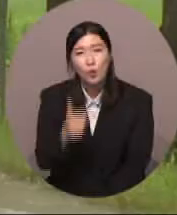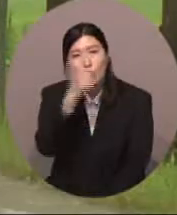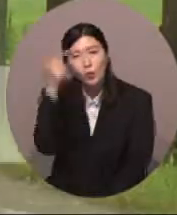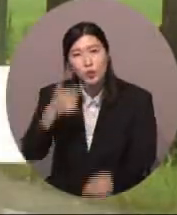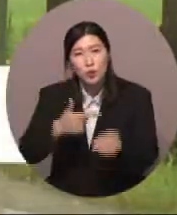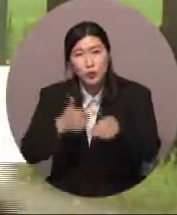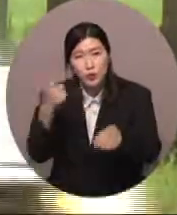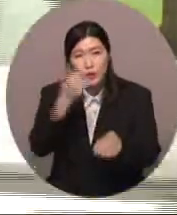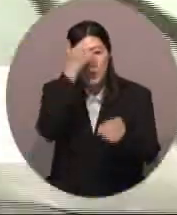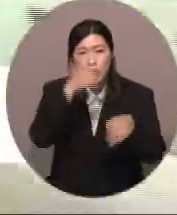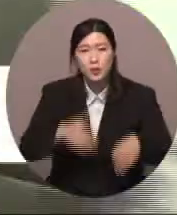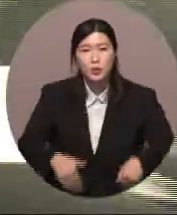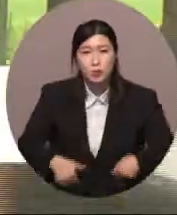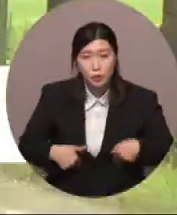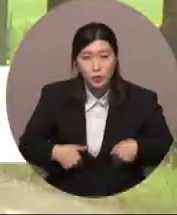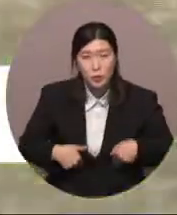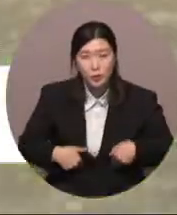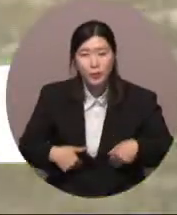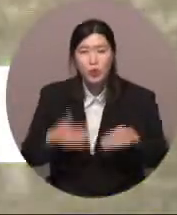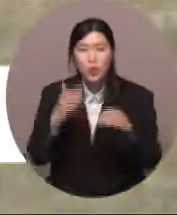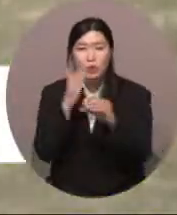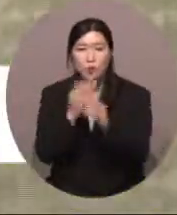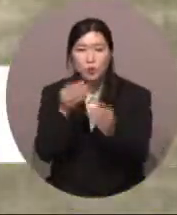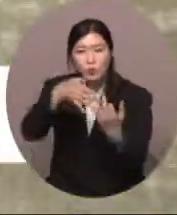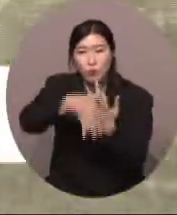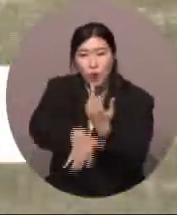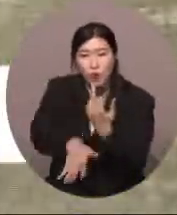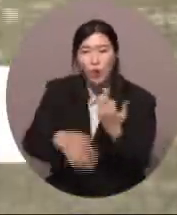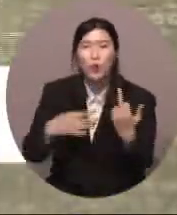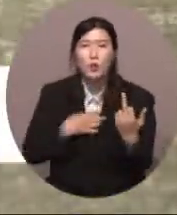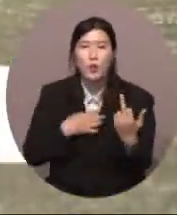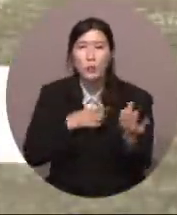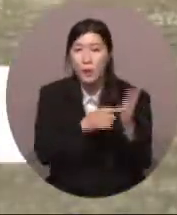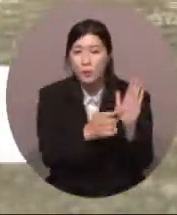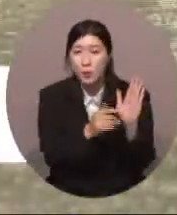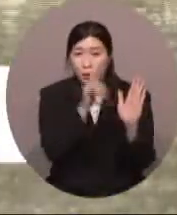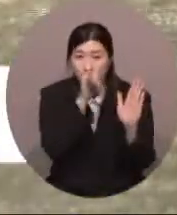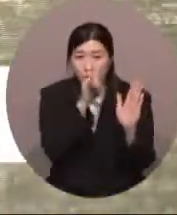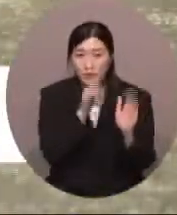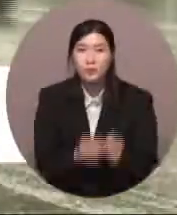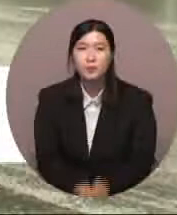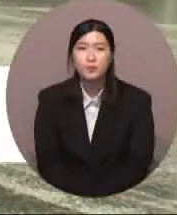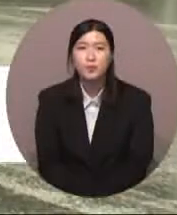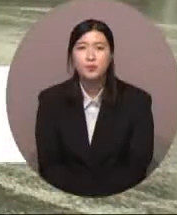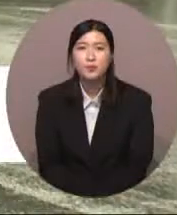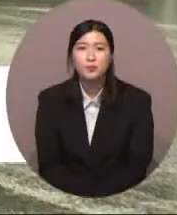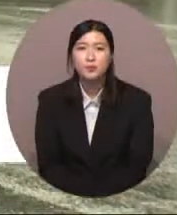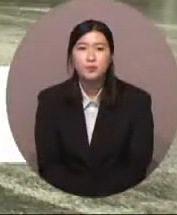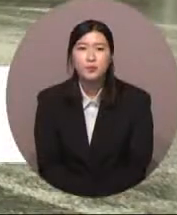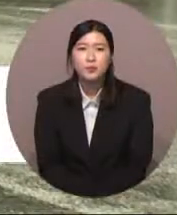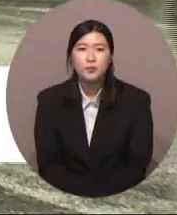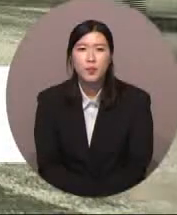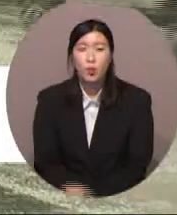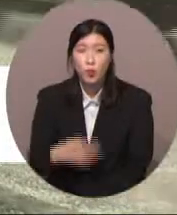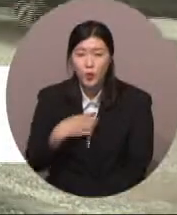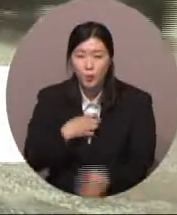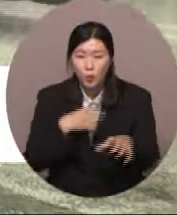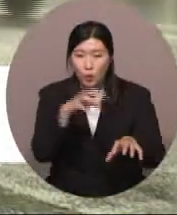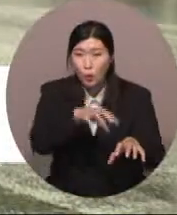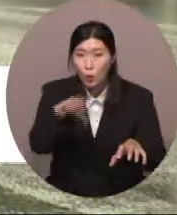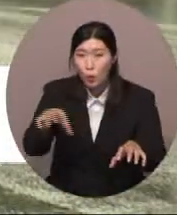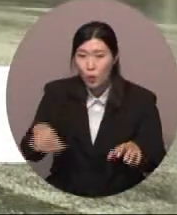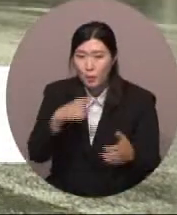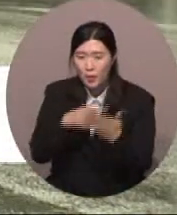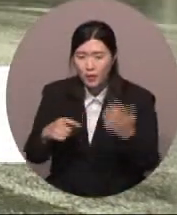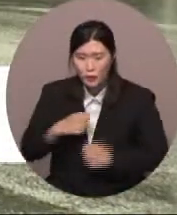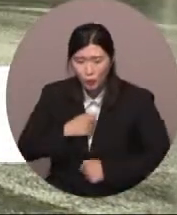애칭 남을 비롯해 중부지역 산사태 위기 경보를 관심 에서 주의 로 상향 발령하고 위험 취학 측에서의